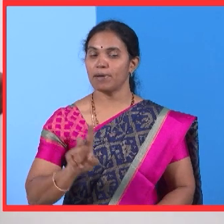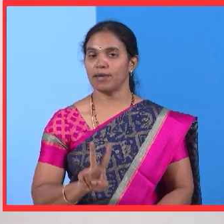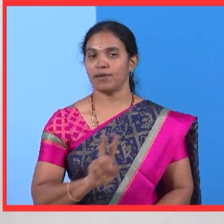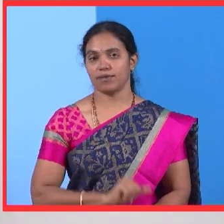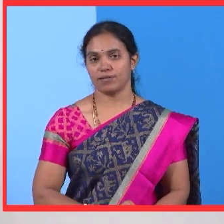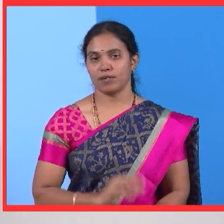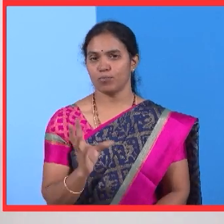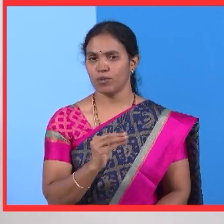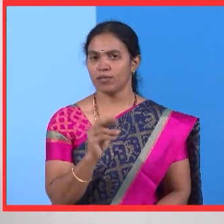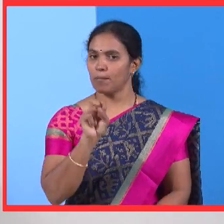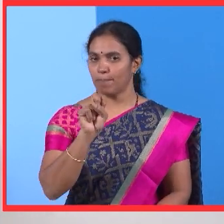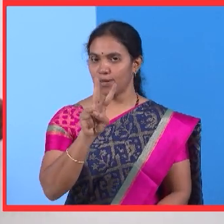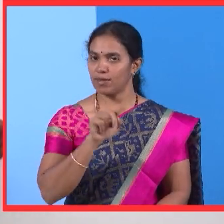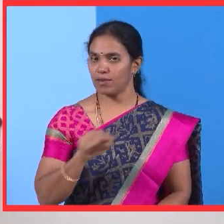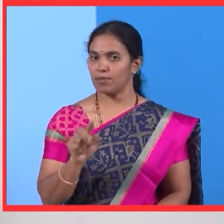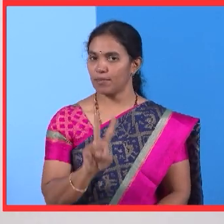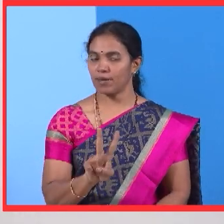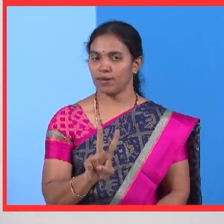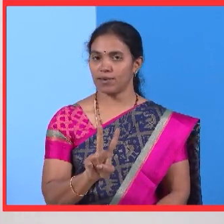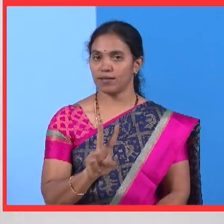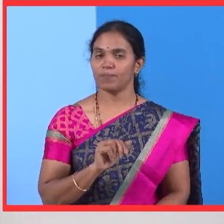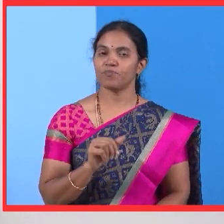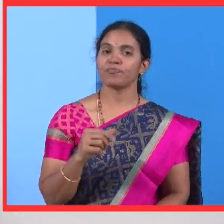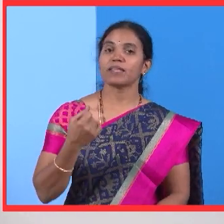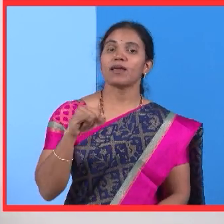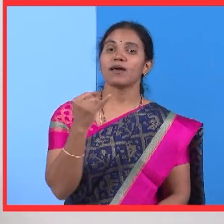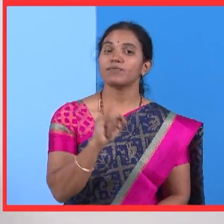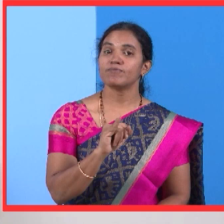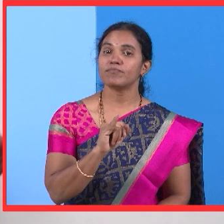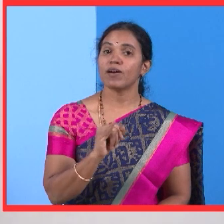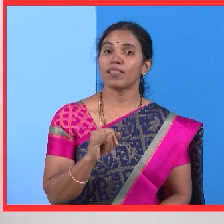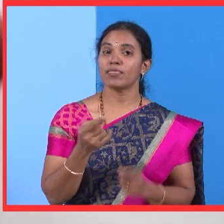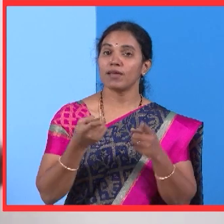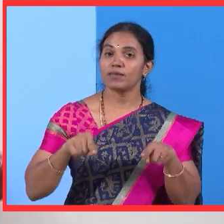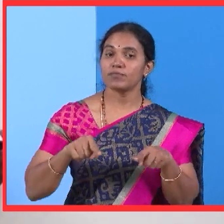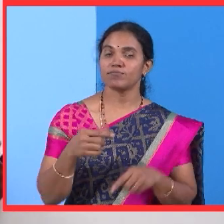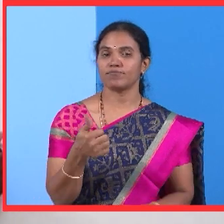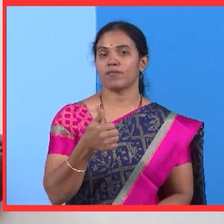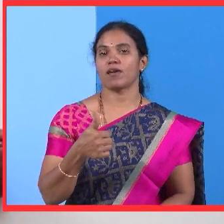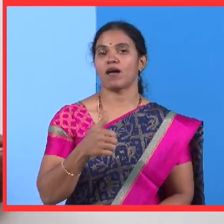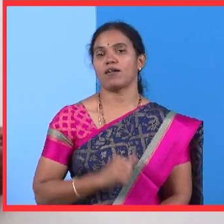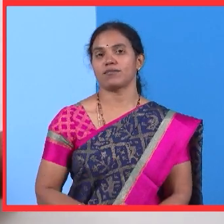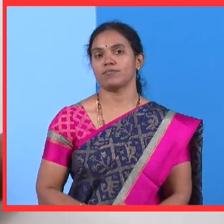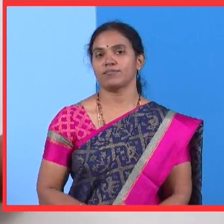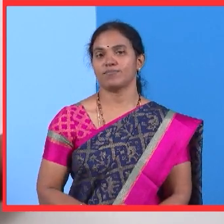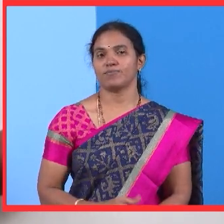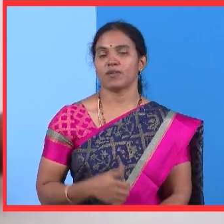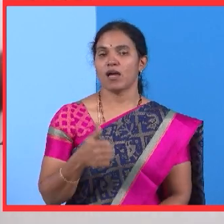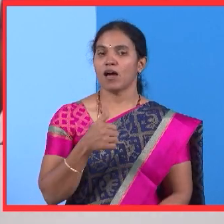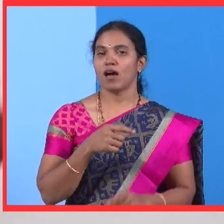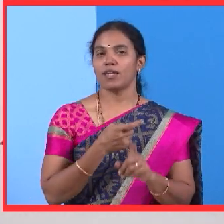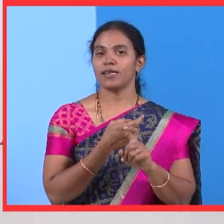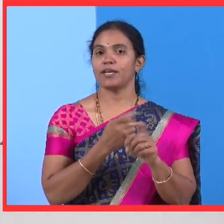பை 2, எக்ஸ் இஸ் ஈக்குவல் டு 6, அதாவது ஓஎம் இஸ் ஈக்குவல் டு 6 கிலோமீட்டர்.